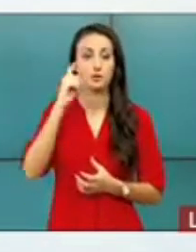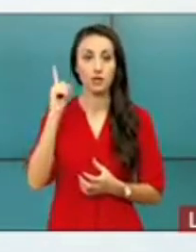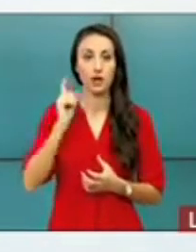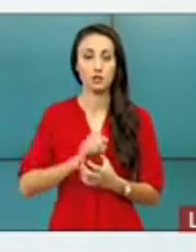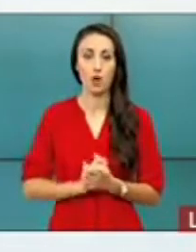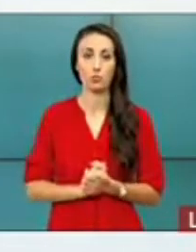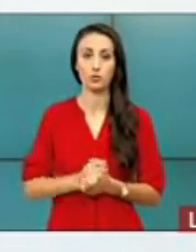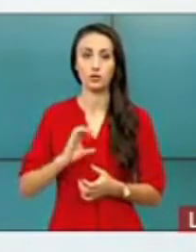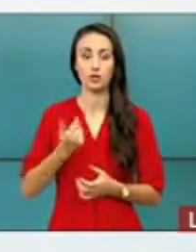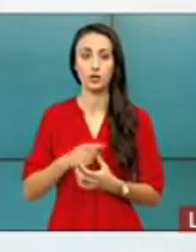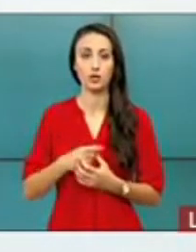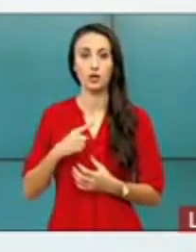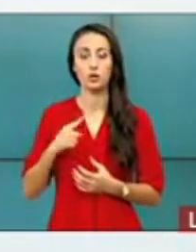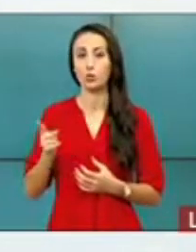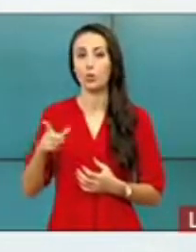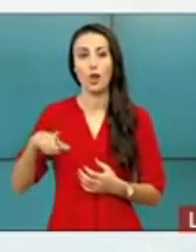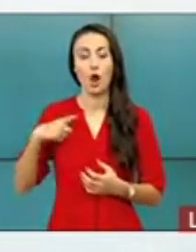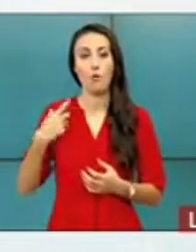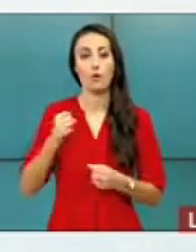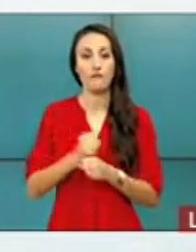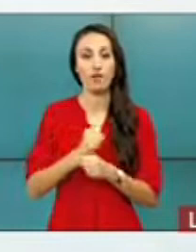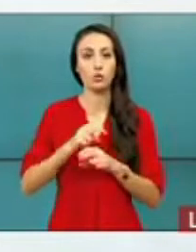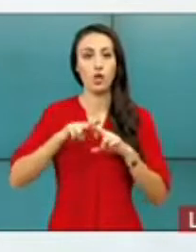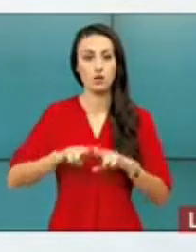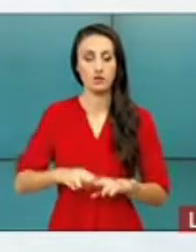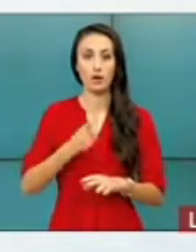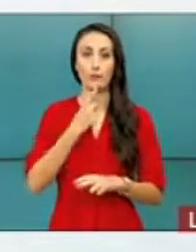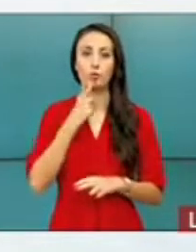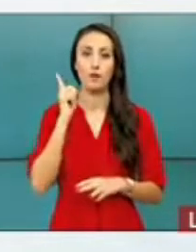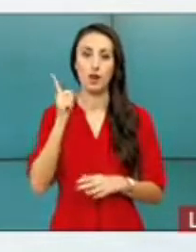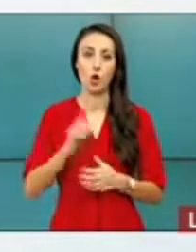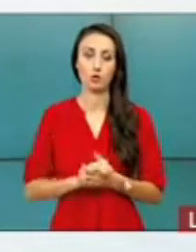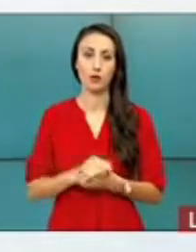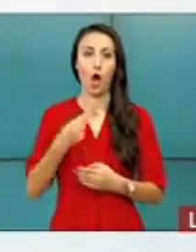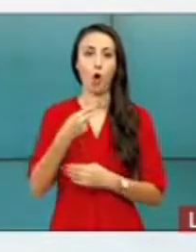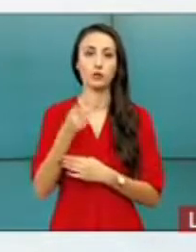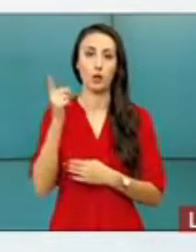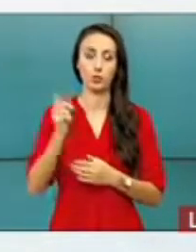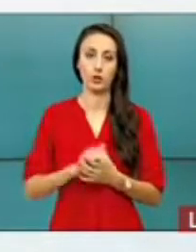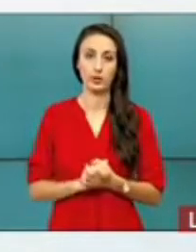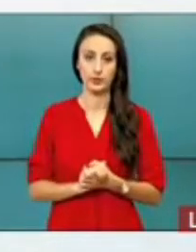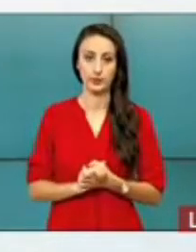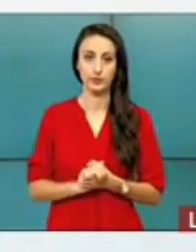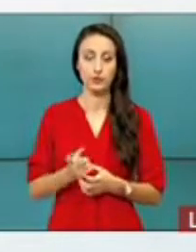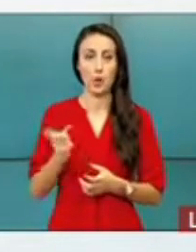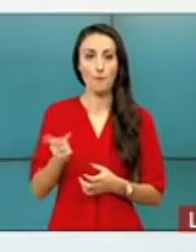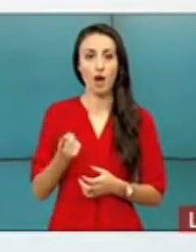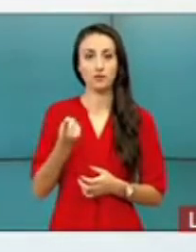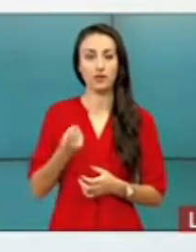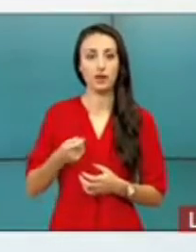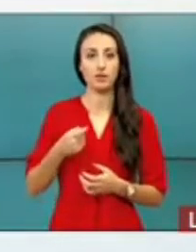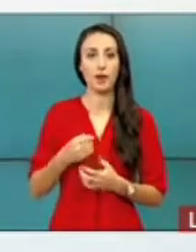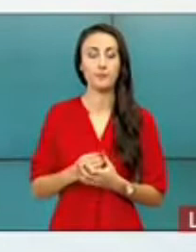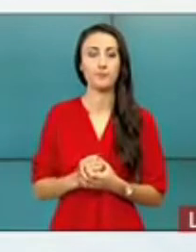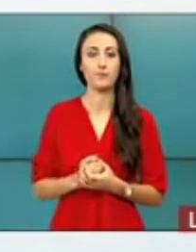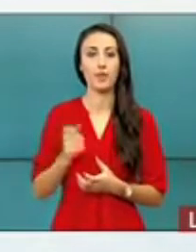nu erau făcute rezervările pe numele lor la hotelurile respective. O parte dintre păgubiți își dădeau seama